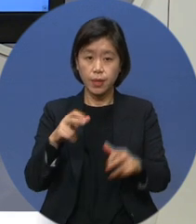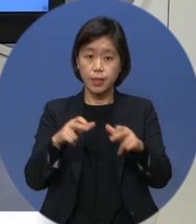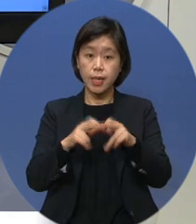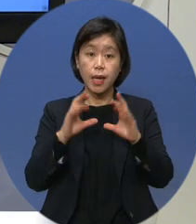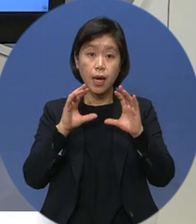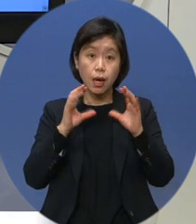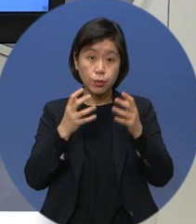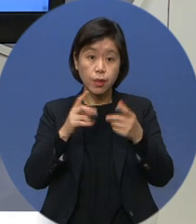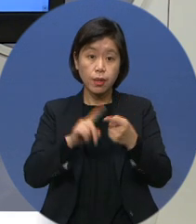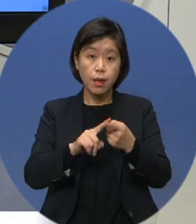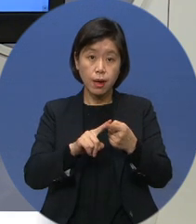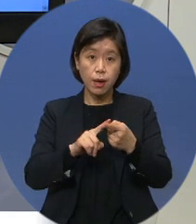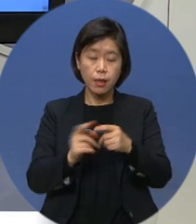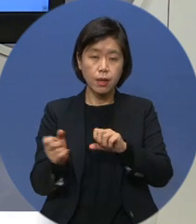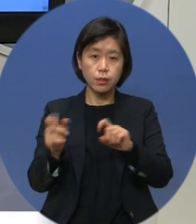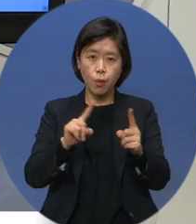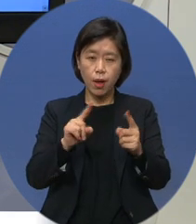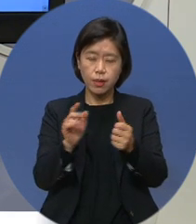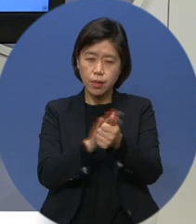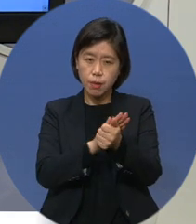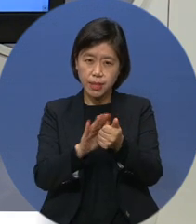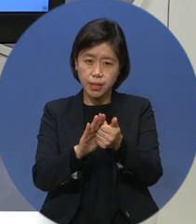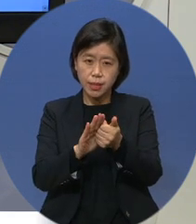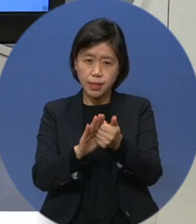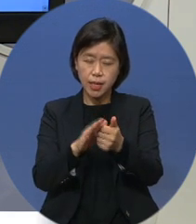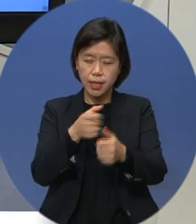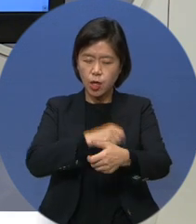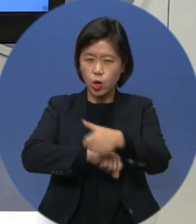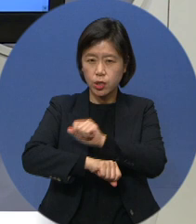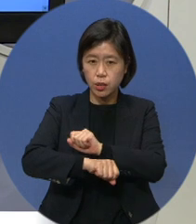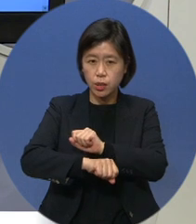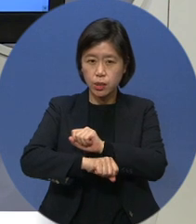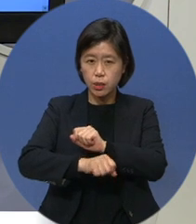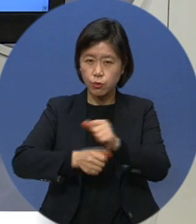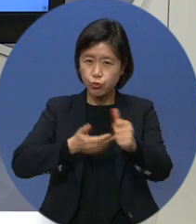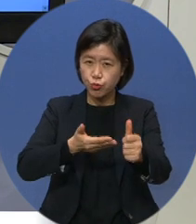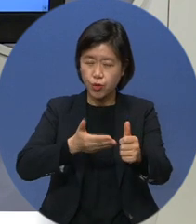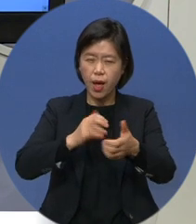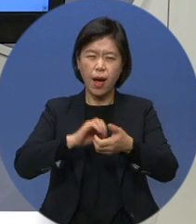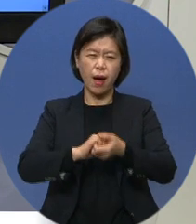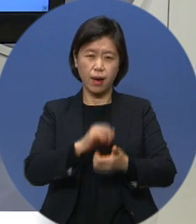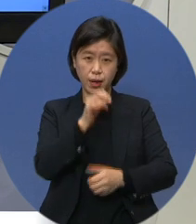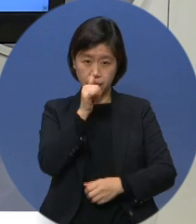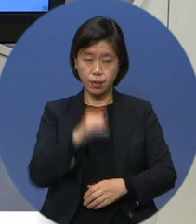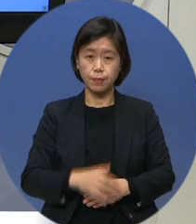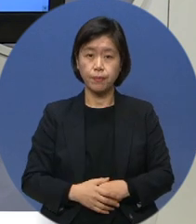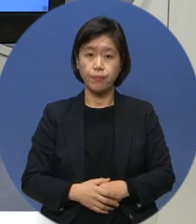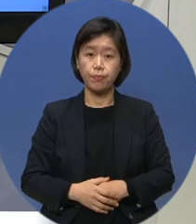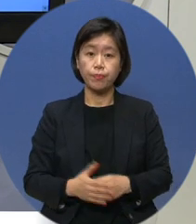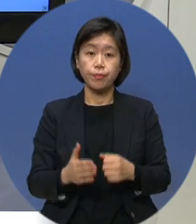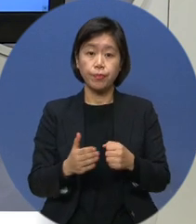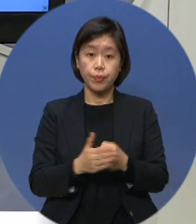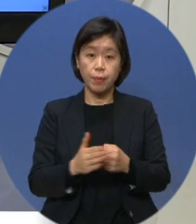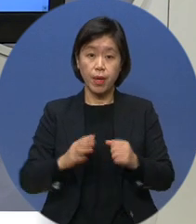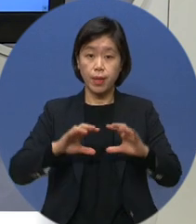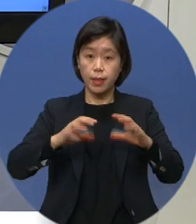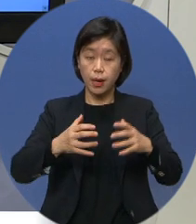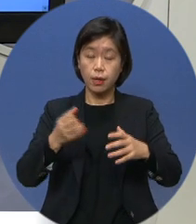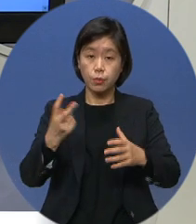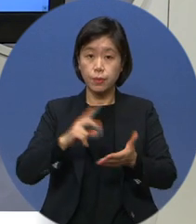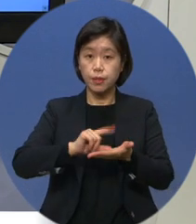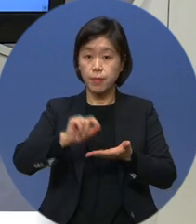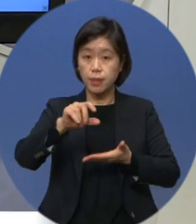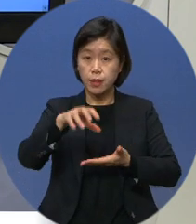의료 서비스를 적극적으로 제공하기위해 한계가 있는 상황입니다 이에 개정안에서는 국가 또는